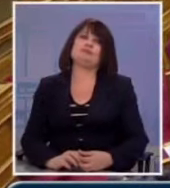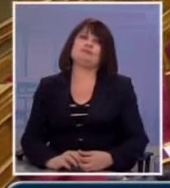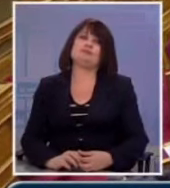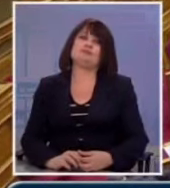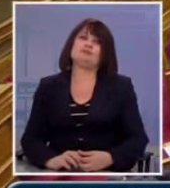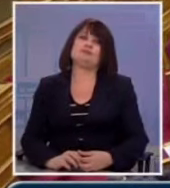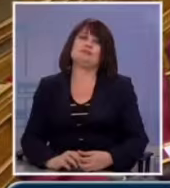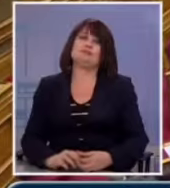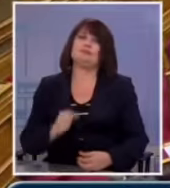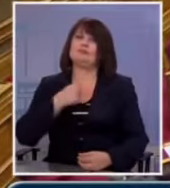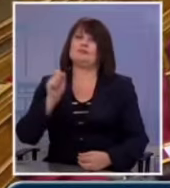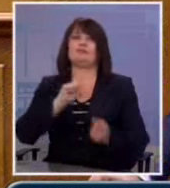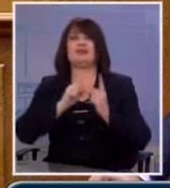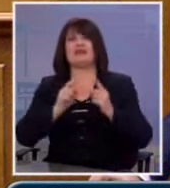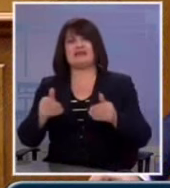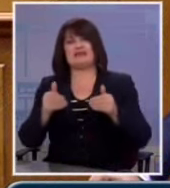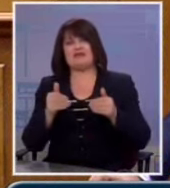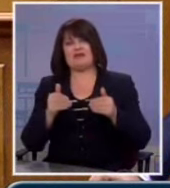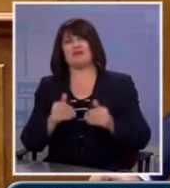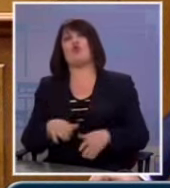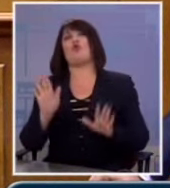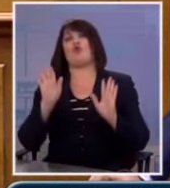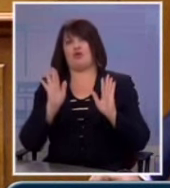Αρνηθήκαμε όχι το συμβιβασμό.